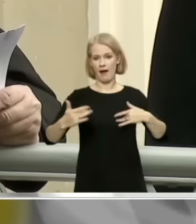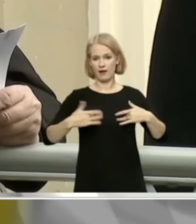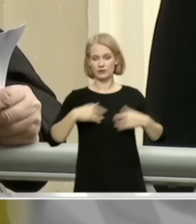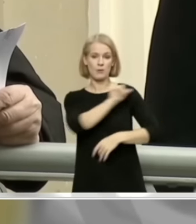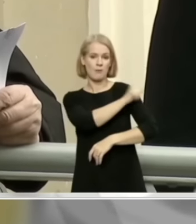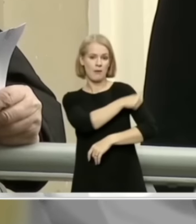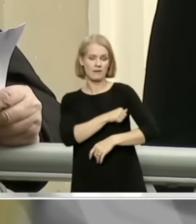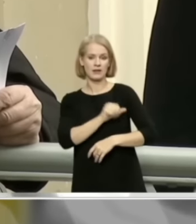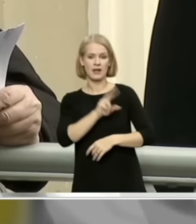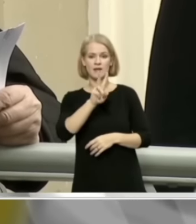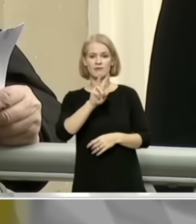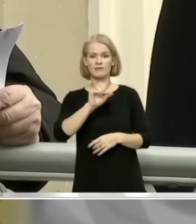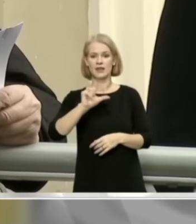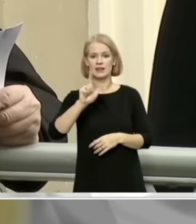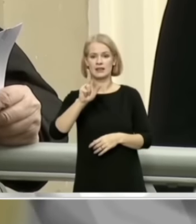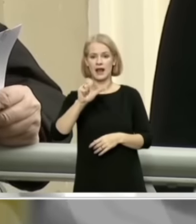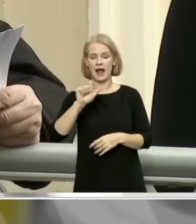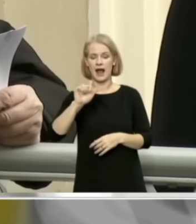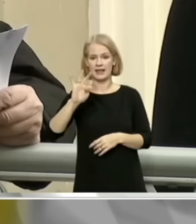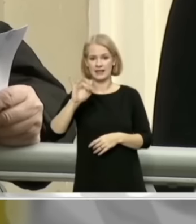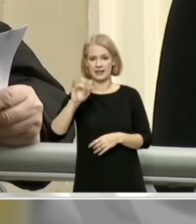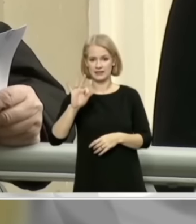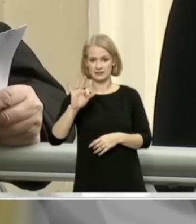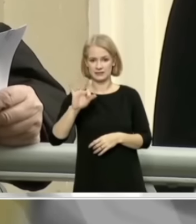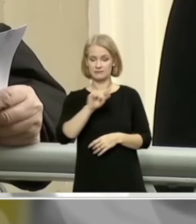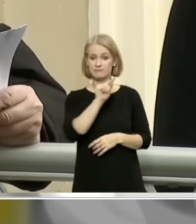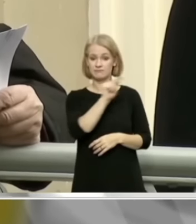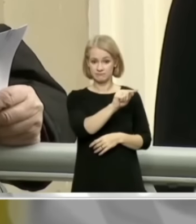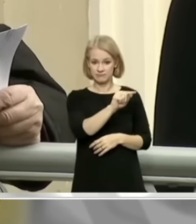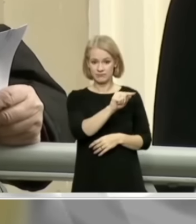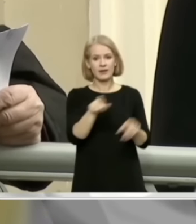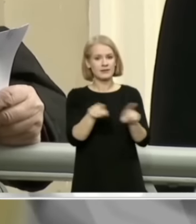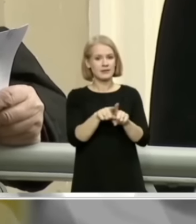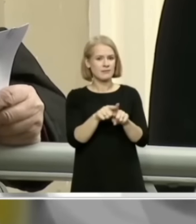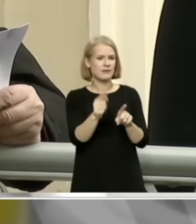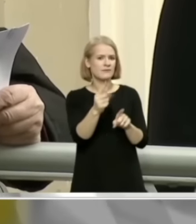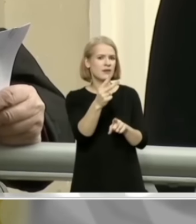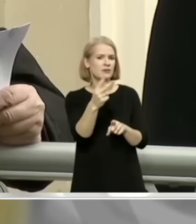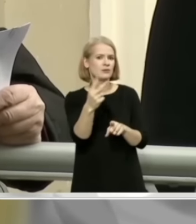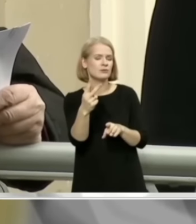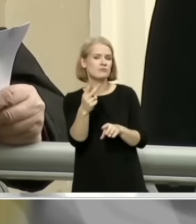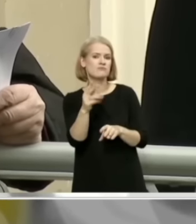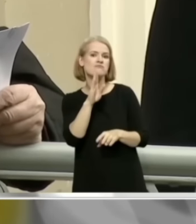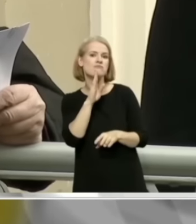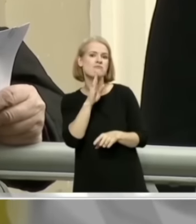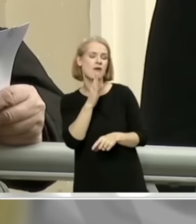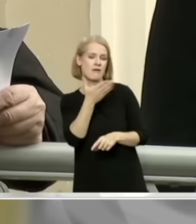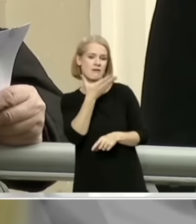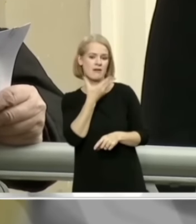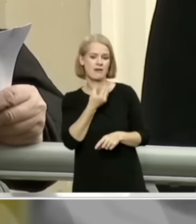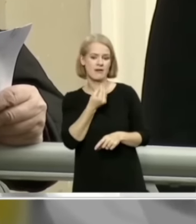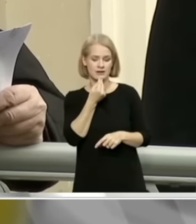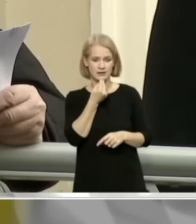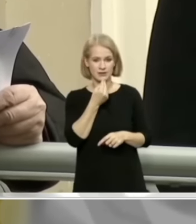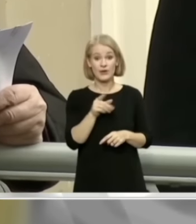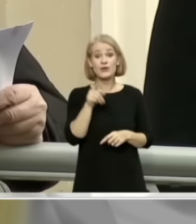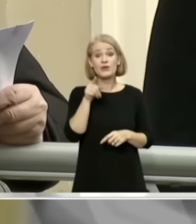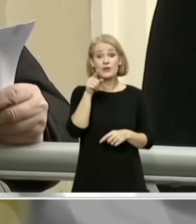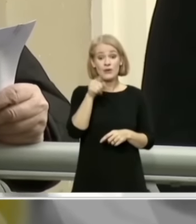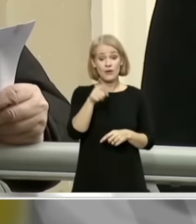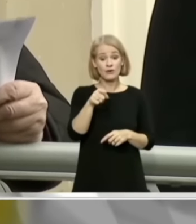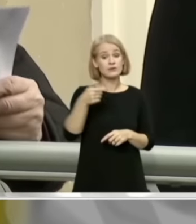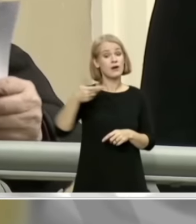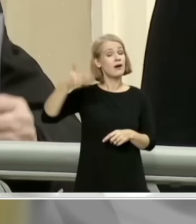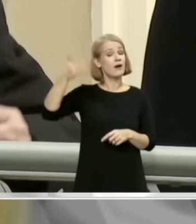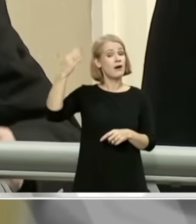Vilkaitį. Ir keletą gražių moterų, kurios jau mergaitės